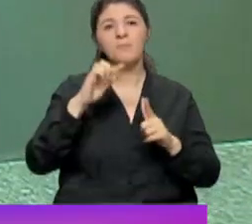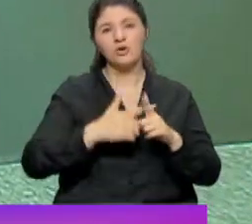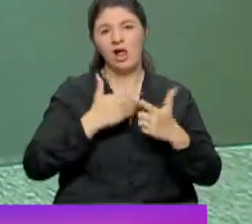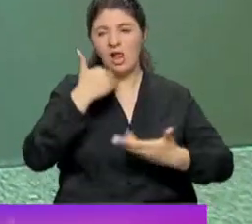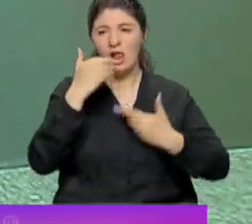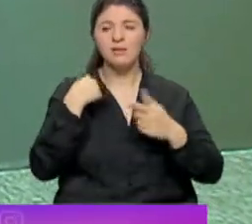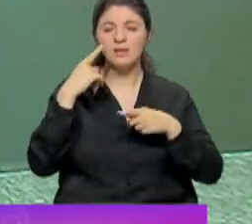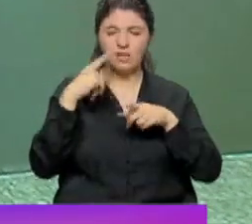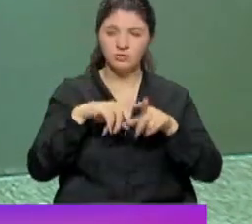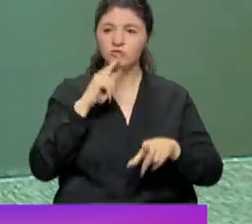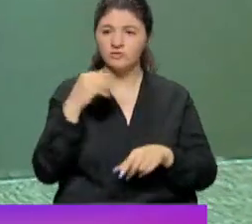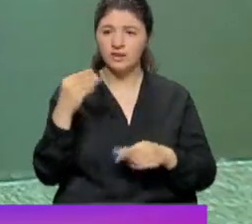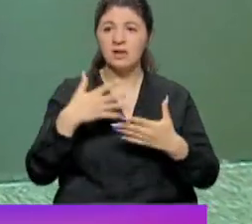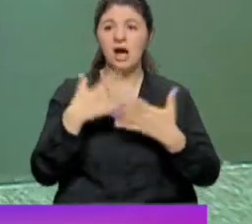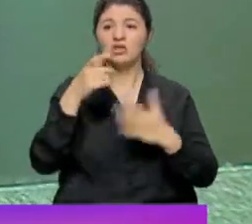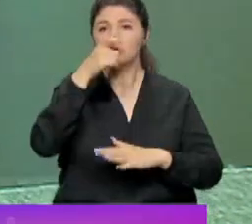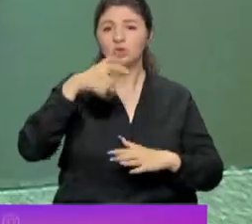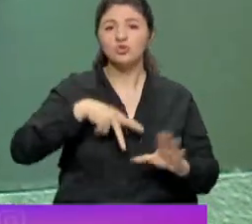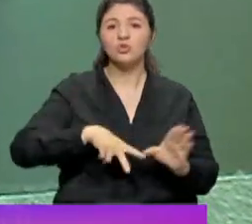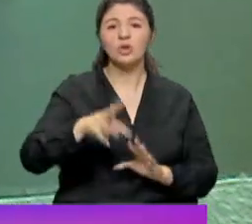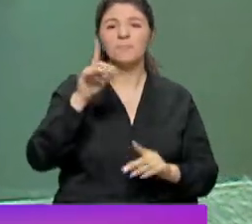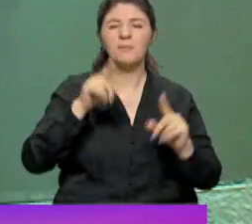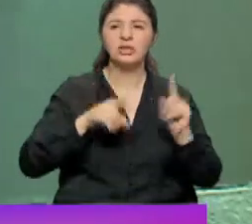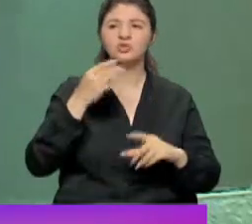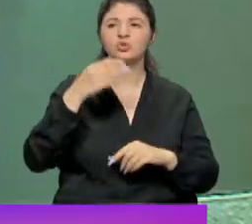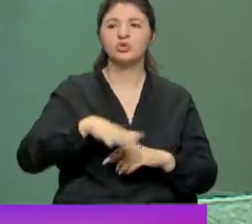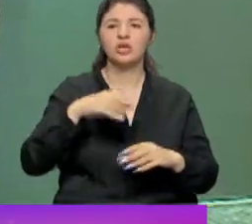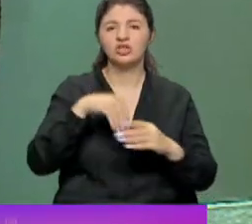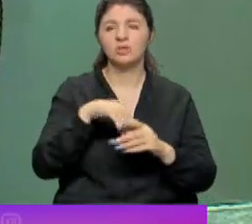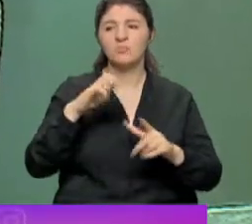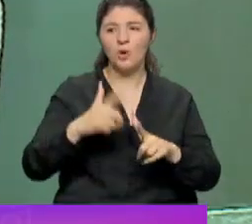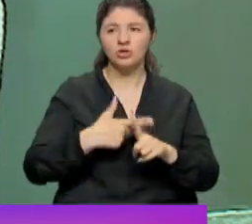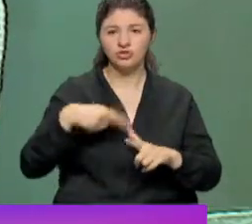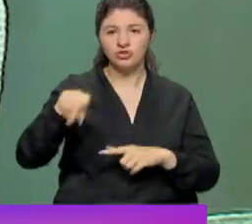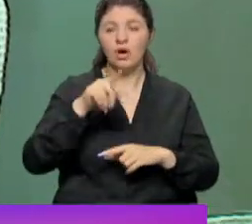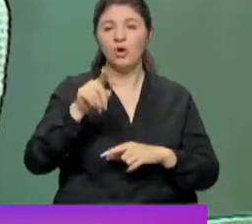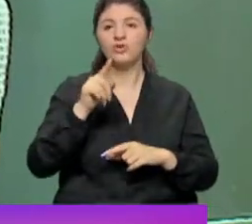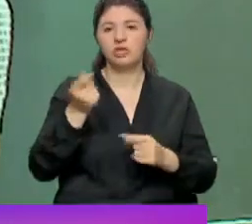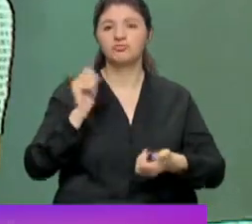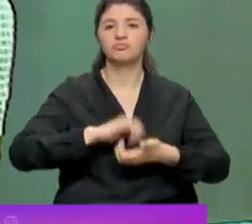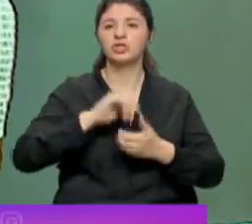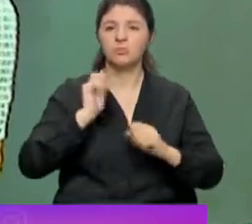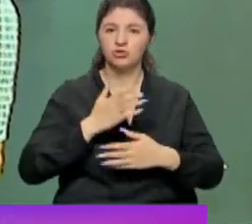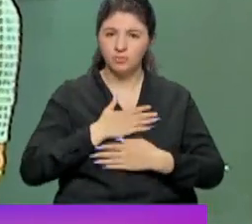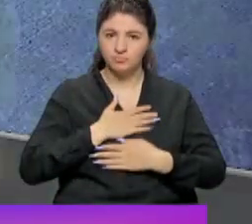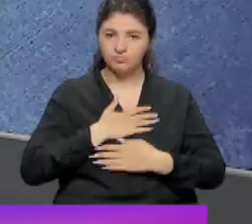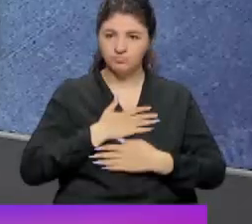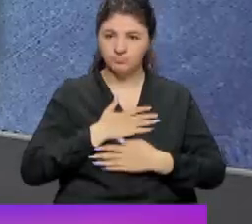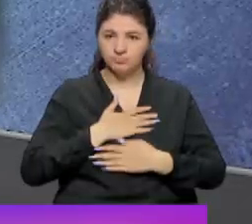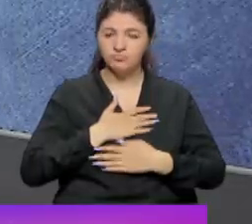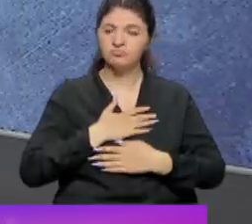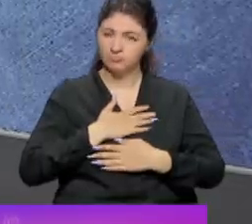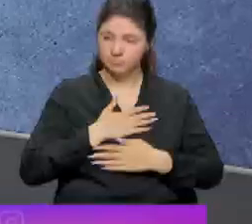edeceğim söz verdim aydınlık Türkiye yolunda bir takım çocuklarımız için projeler onlar O öyle yapacağım